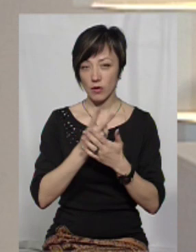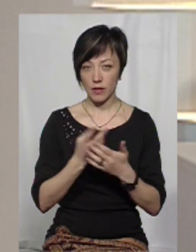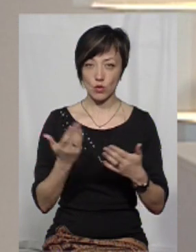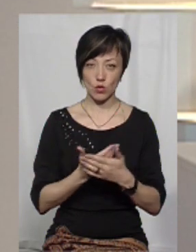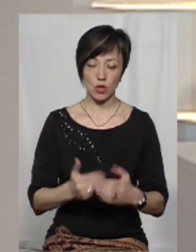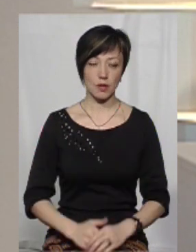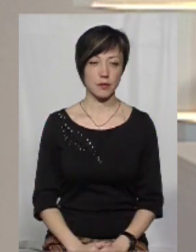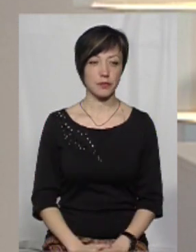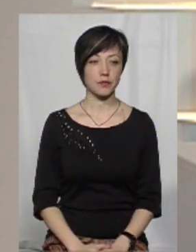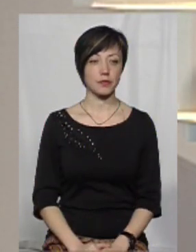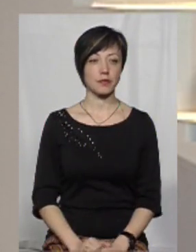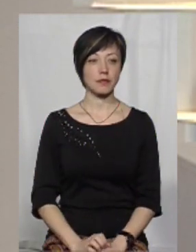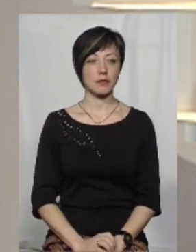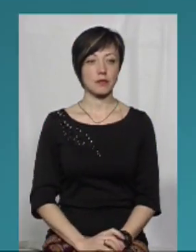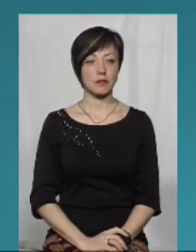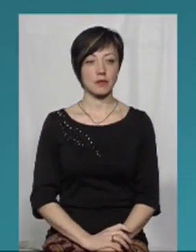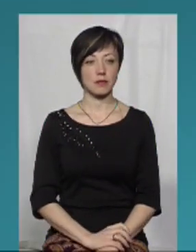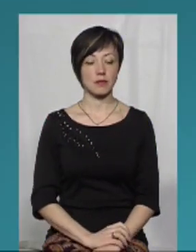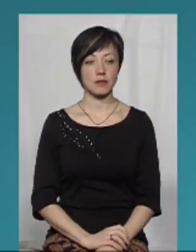пропоную переглянути сюжет.